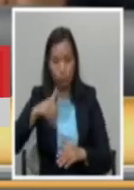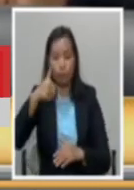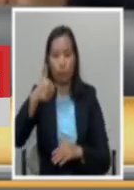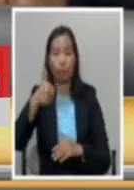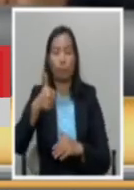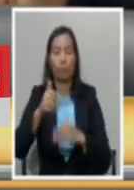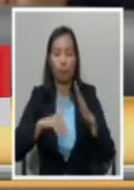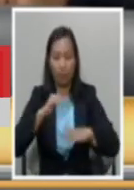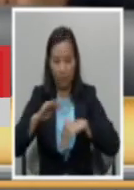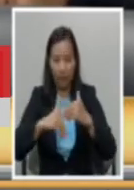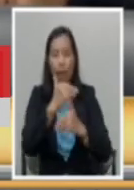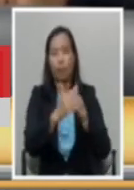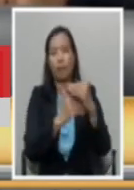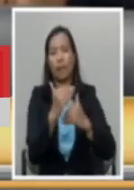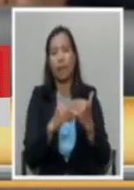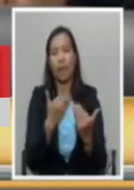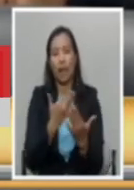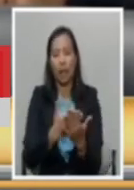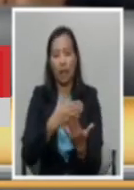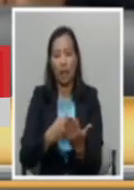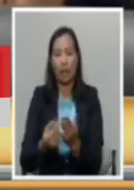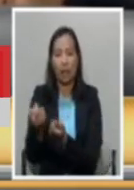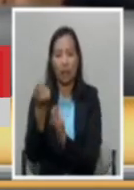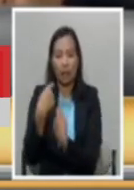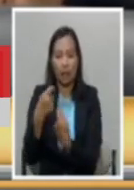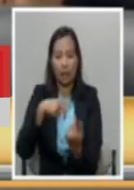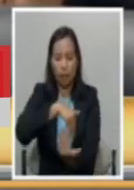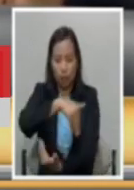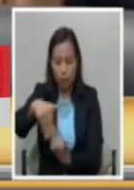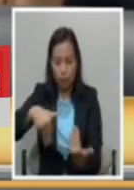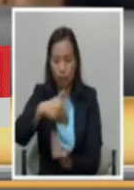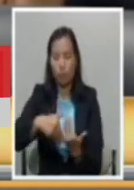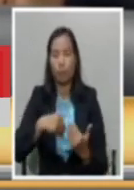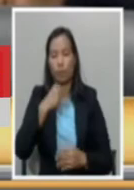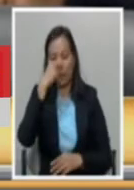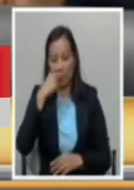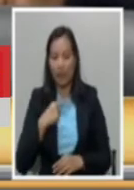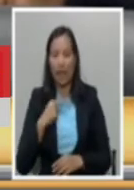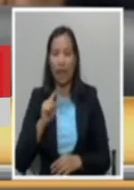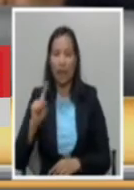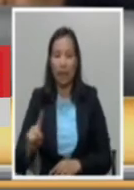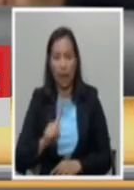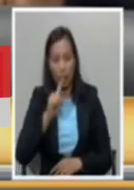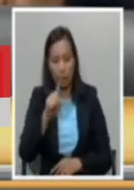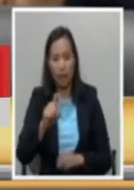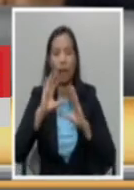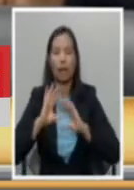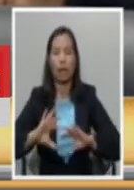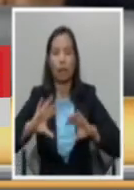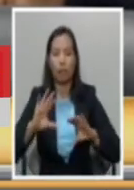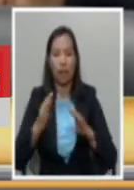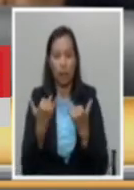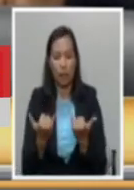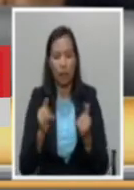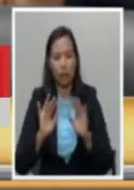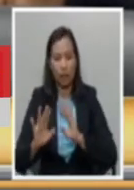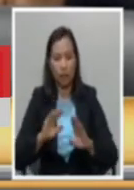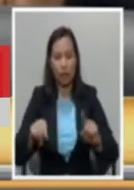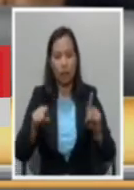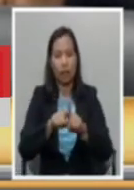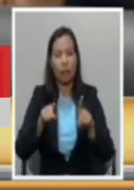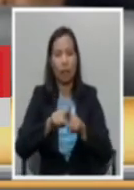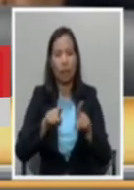แล้วสร้างรายได้สร้างเม็ดเงินเข้าประเทศถามว่ารัฐบาลในขณะนี้เขาเปรียบเสมือนคนป่วย